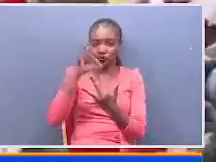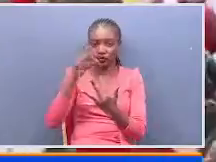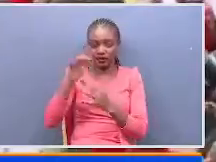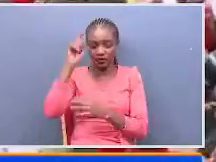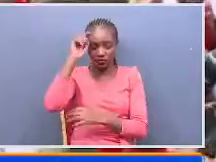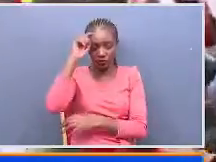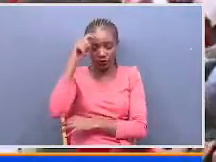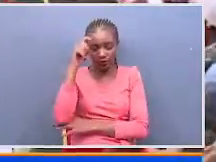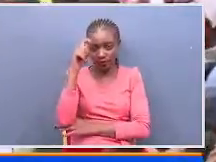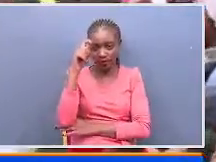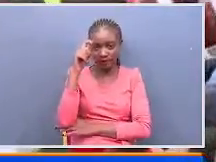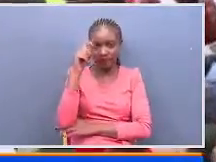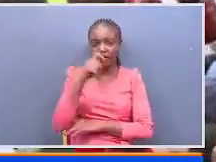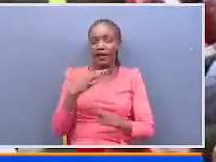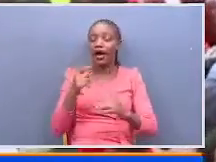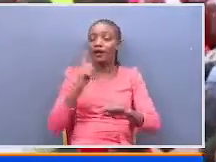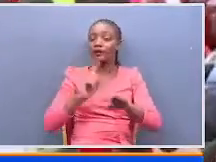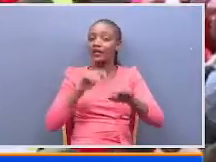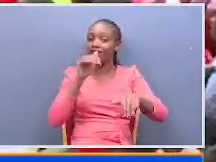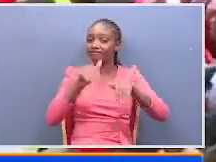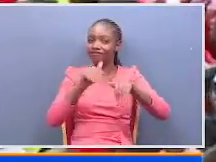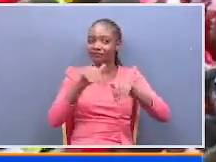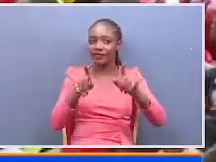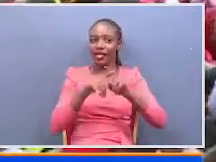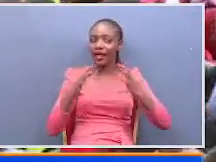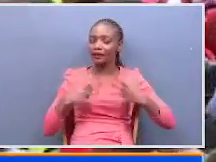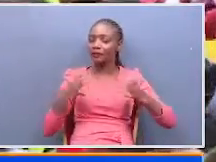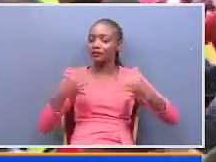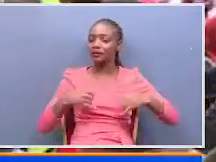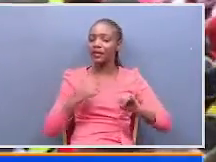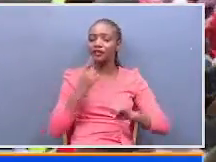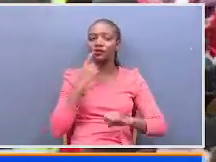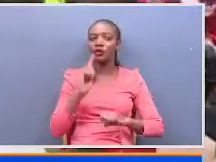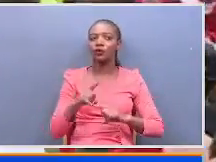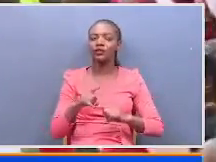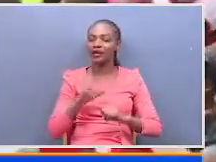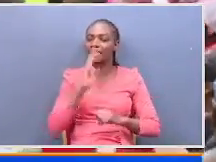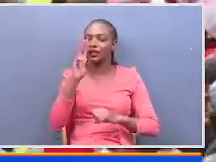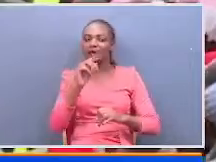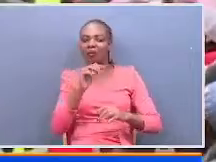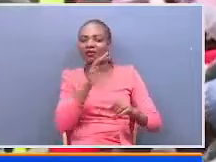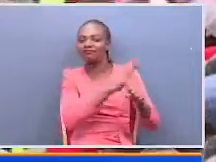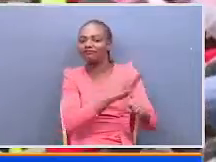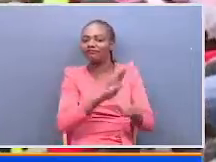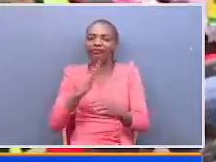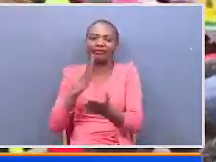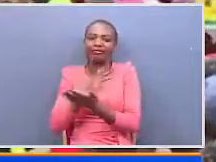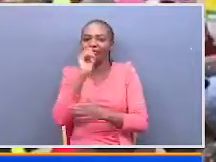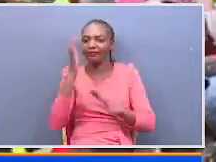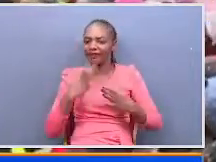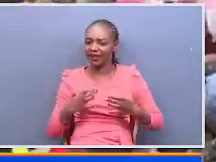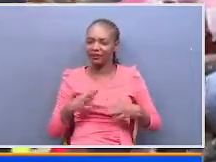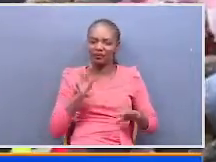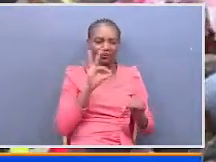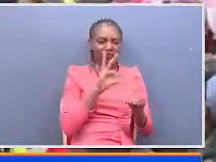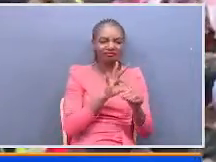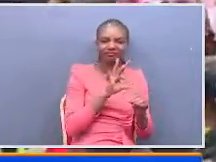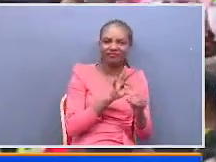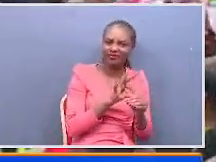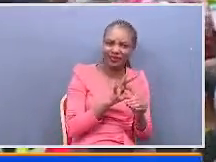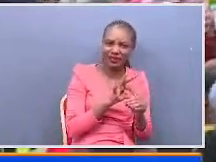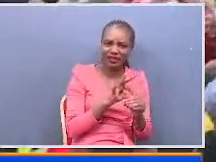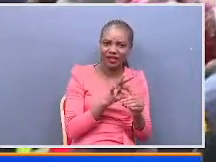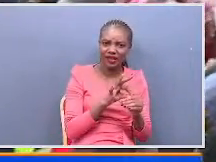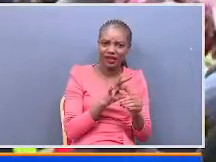umefika, na wale wanajaribu kusema wataujumu haki ya Wakenya kuchakua mwenye anachakuliwa